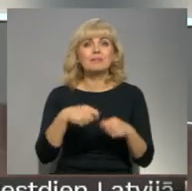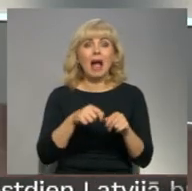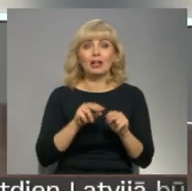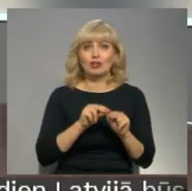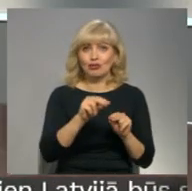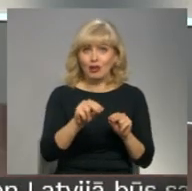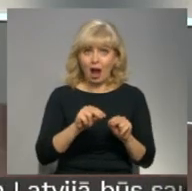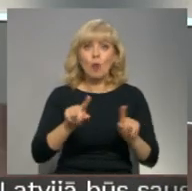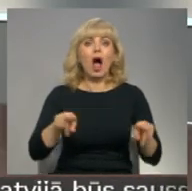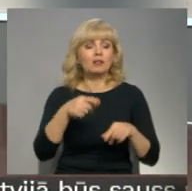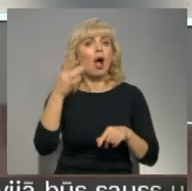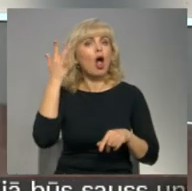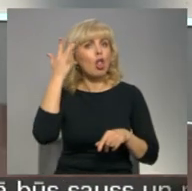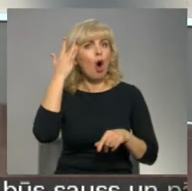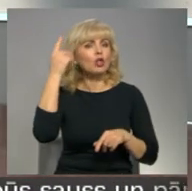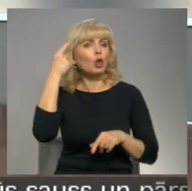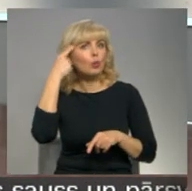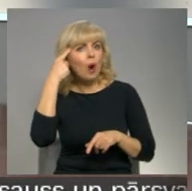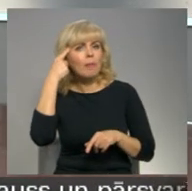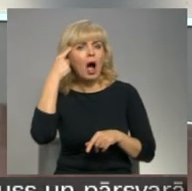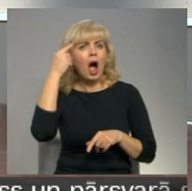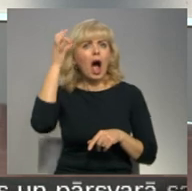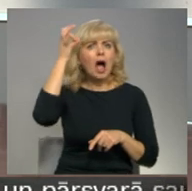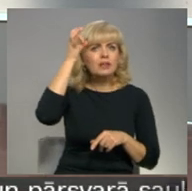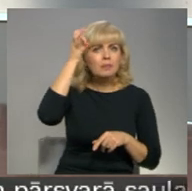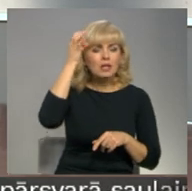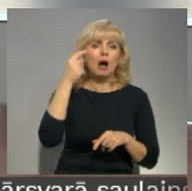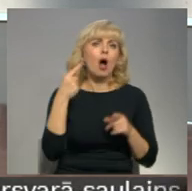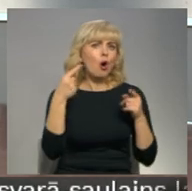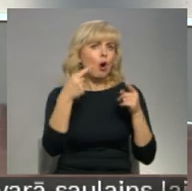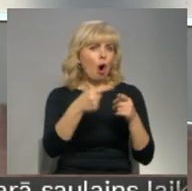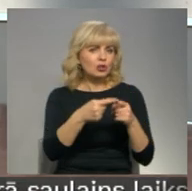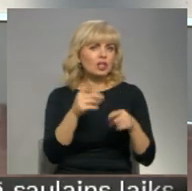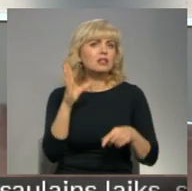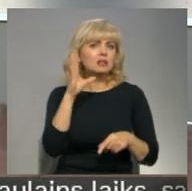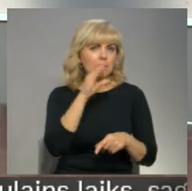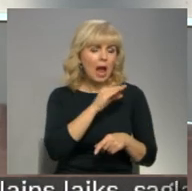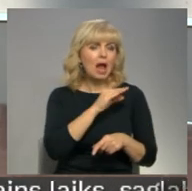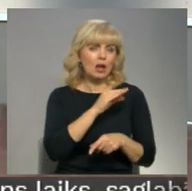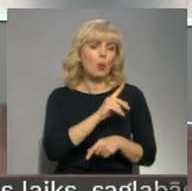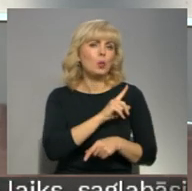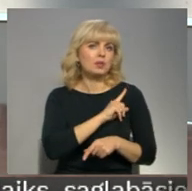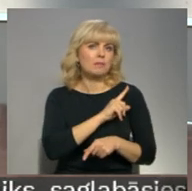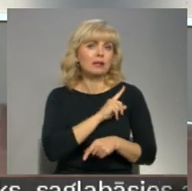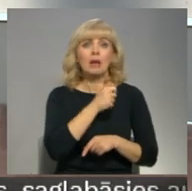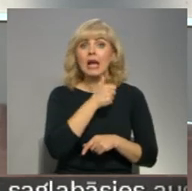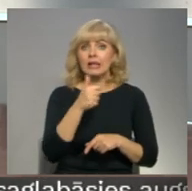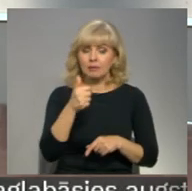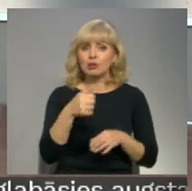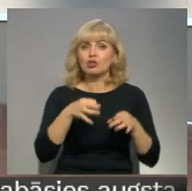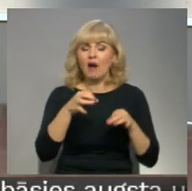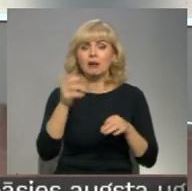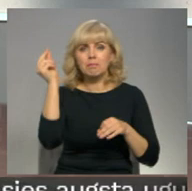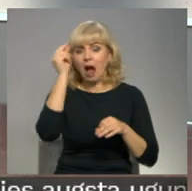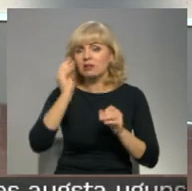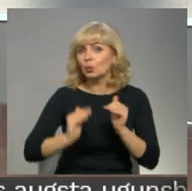Spēlējot šahu, attīstās loģiskā domāšana, atmiņa, koncentrēšanās spējas un uzmanība. Un tās ir īpašības, kuras svarīgi trenēt jau bērnībā.